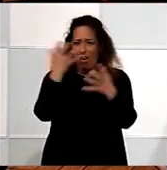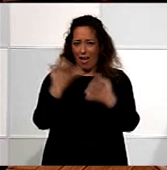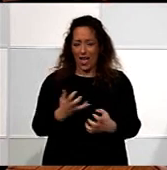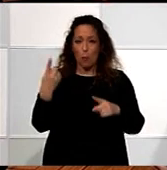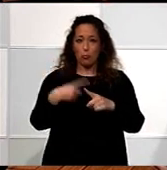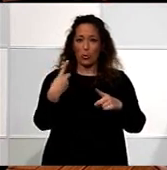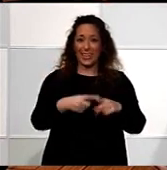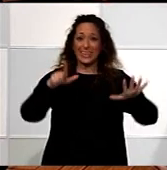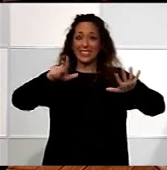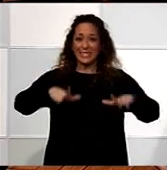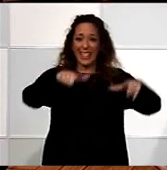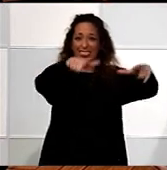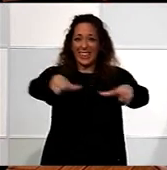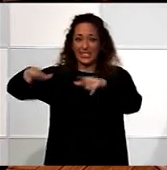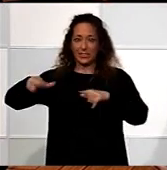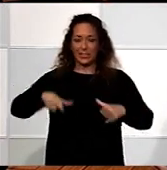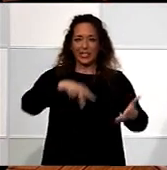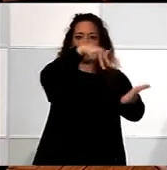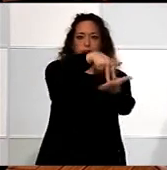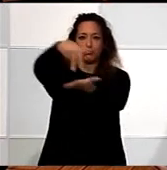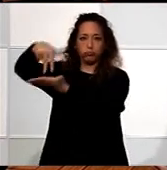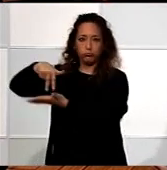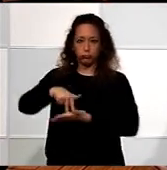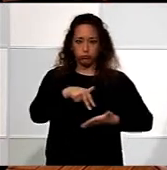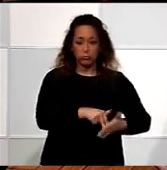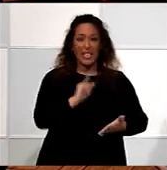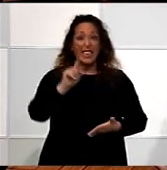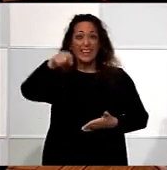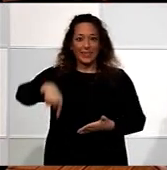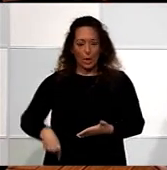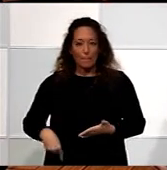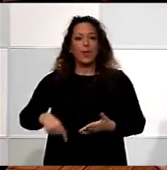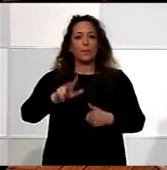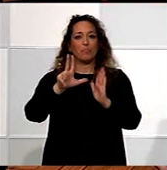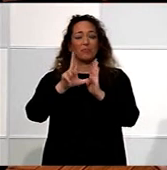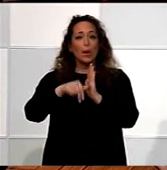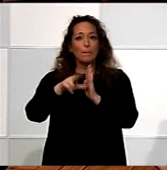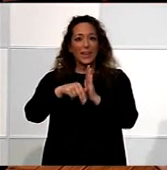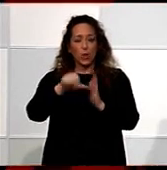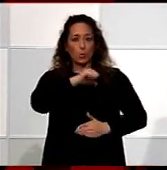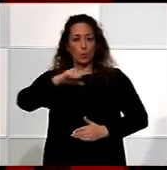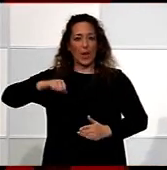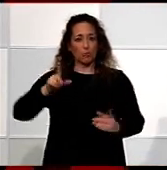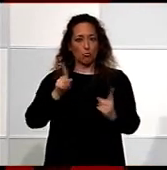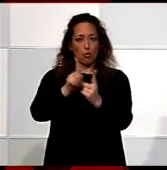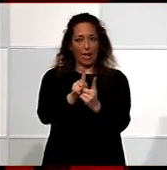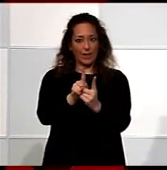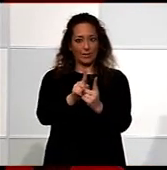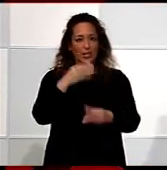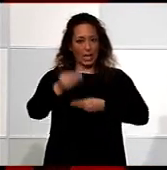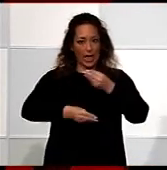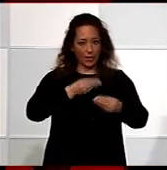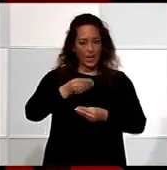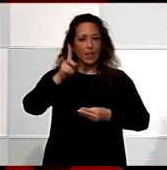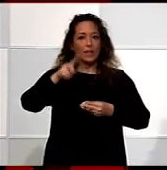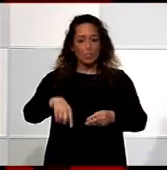ciutat. La feinada que heu fet també amb aquests vídeos personalitzats que heu enviat a milers de nens i nenes. També un agraïment molt especial al